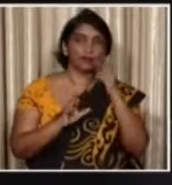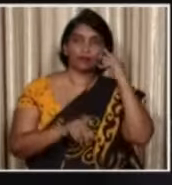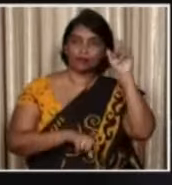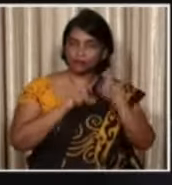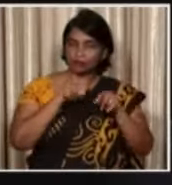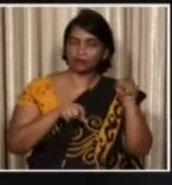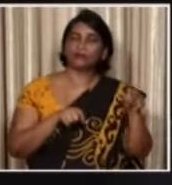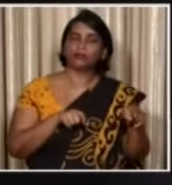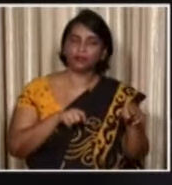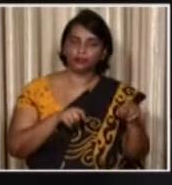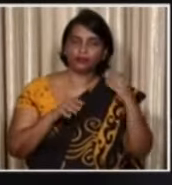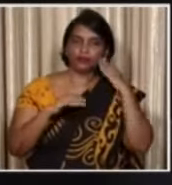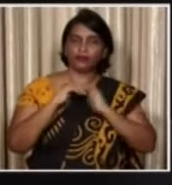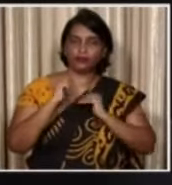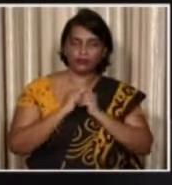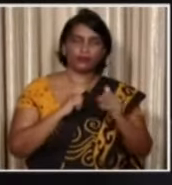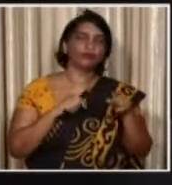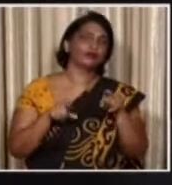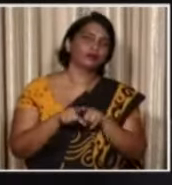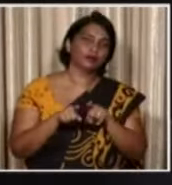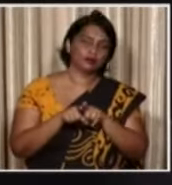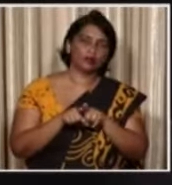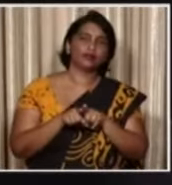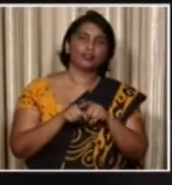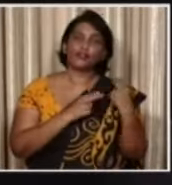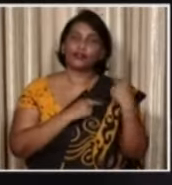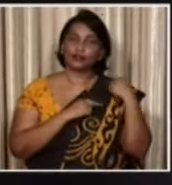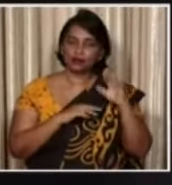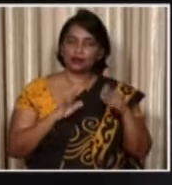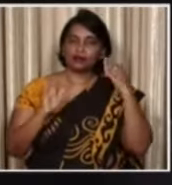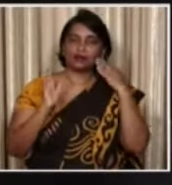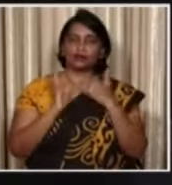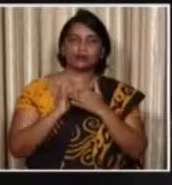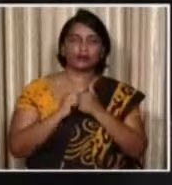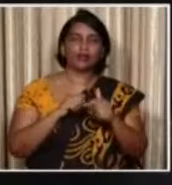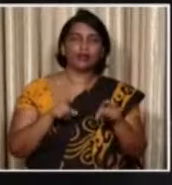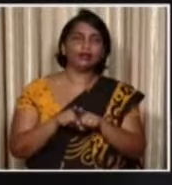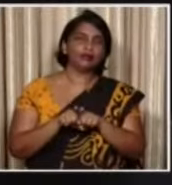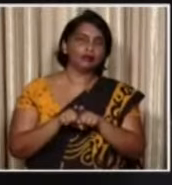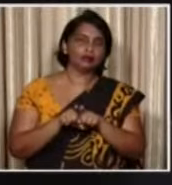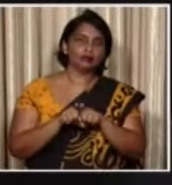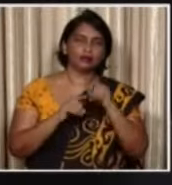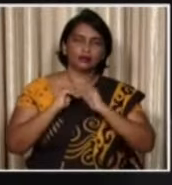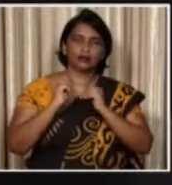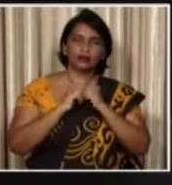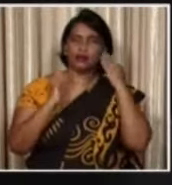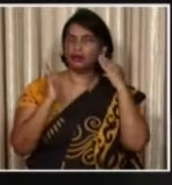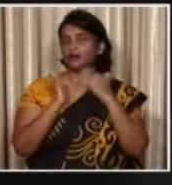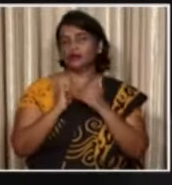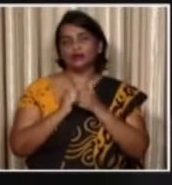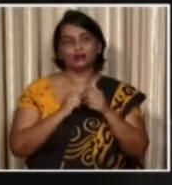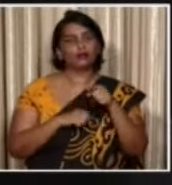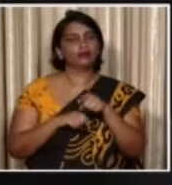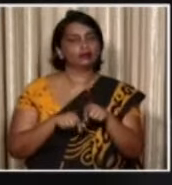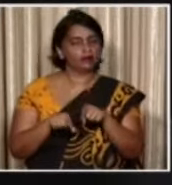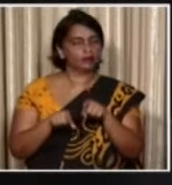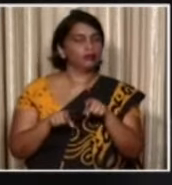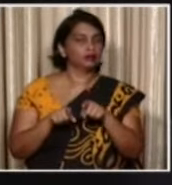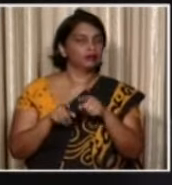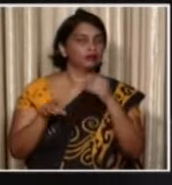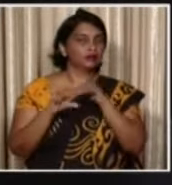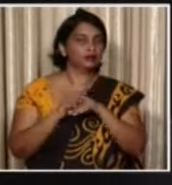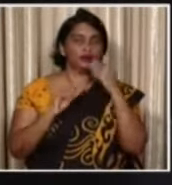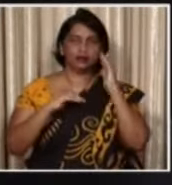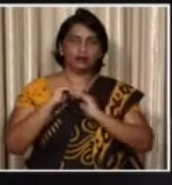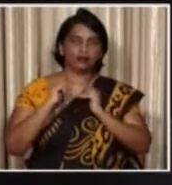Vange, Daruan Rakabala Ganime, Wagakima Pidibandavat, Avashia, Vedapidivala, Seva, Stane, Matikirim, Pidibandava,